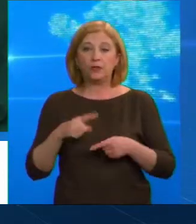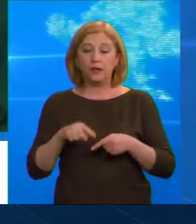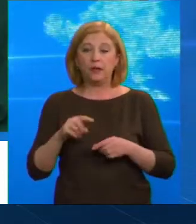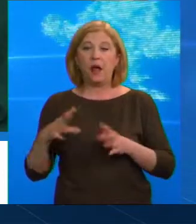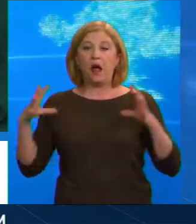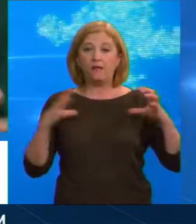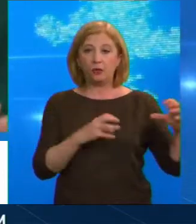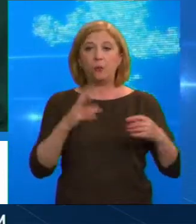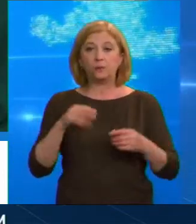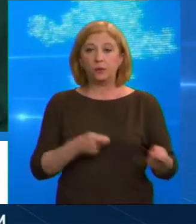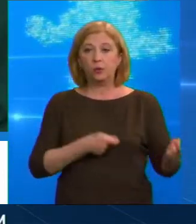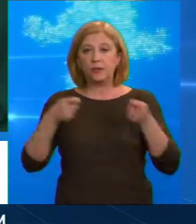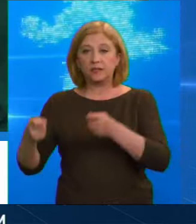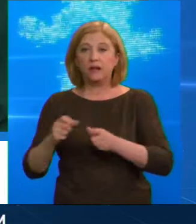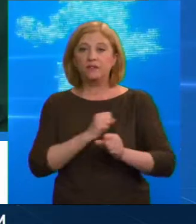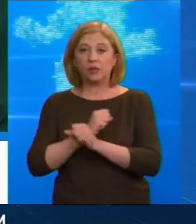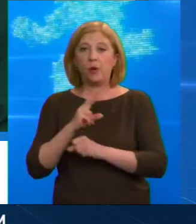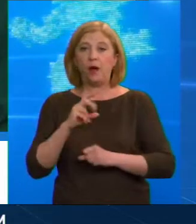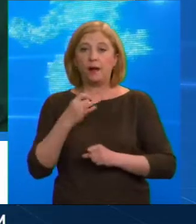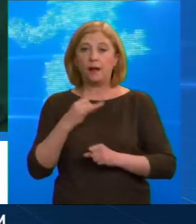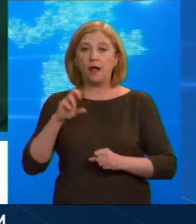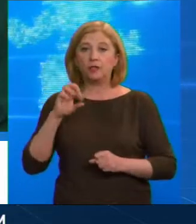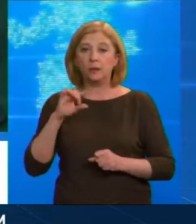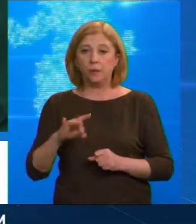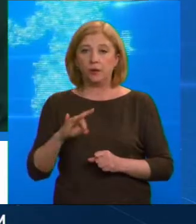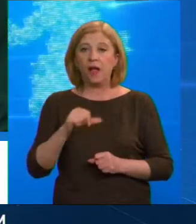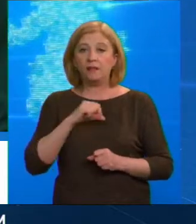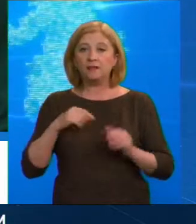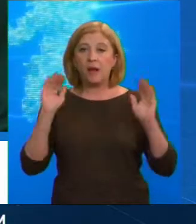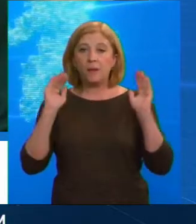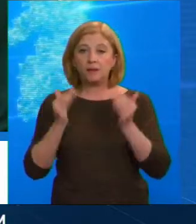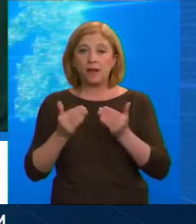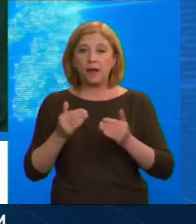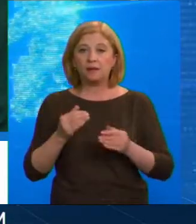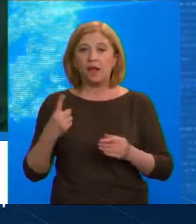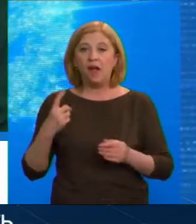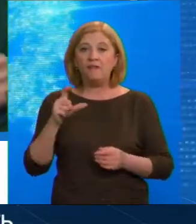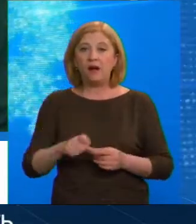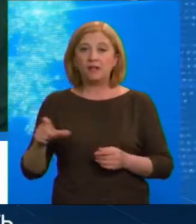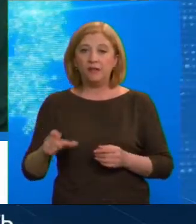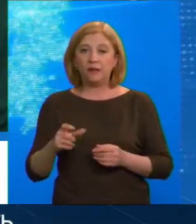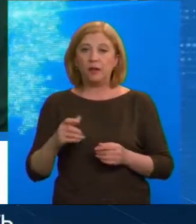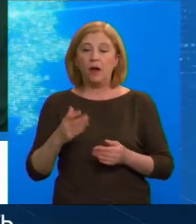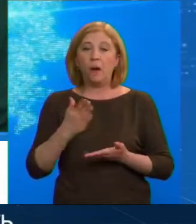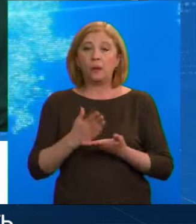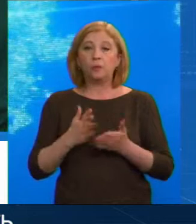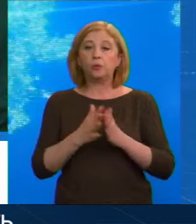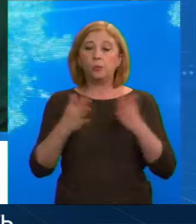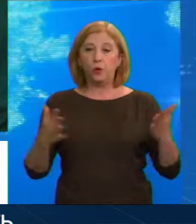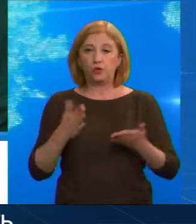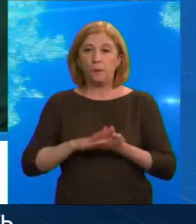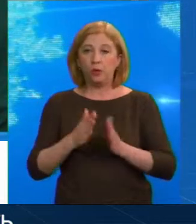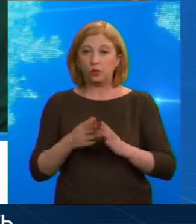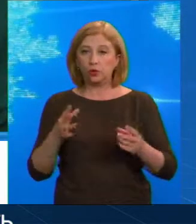автобус. Он доставит их в санаторий Карагайский Бор. На самоизоляции вахтовики пробудут немножко больше положенного срока,